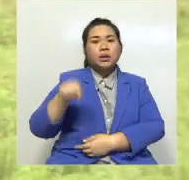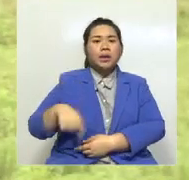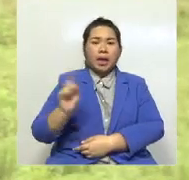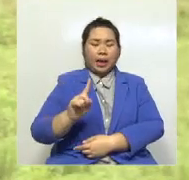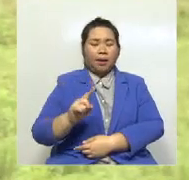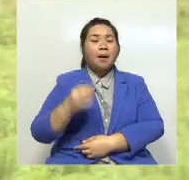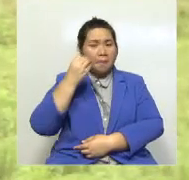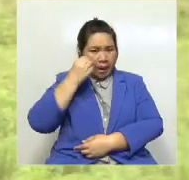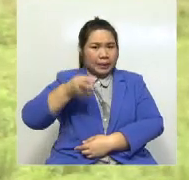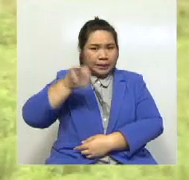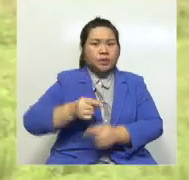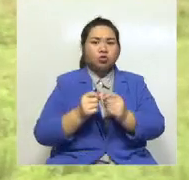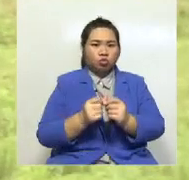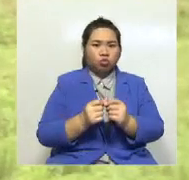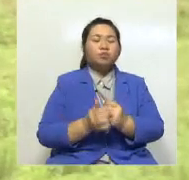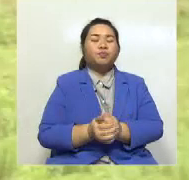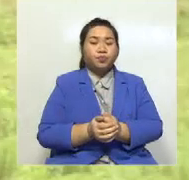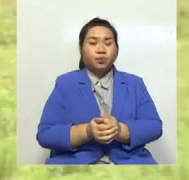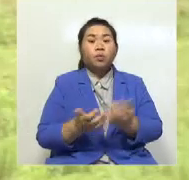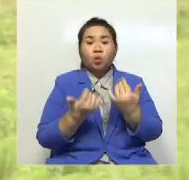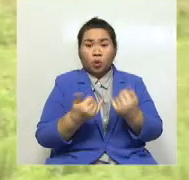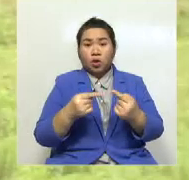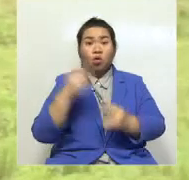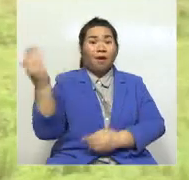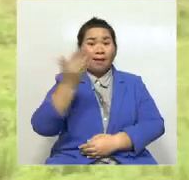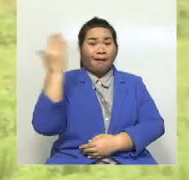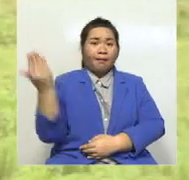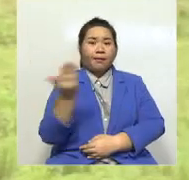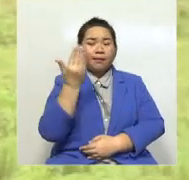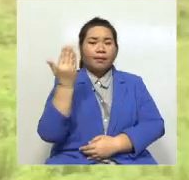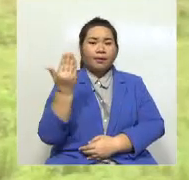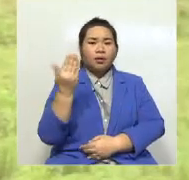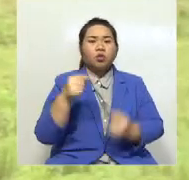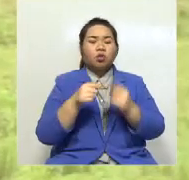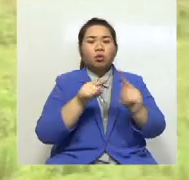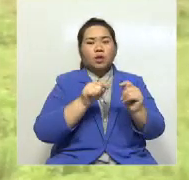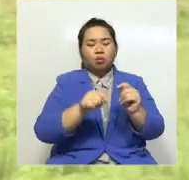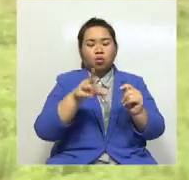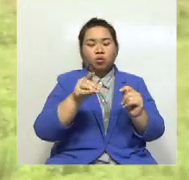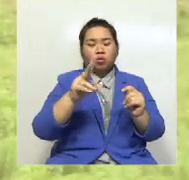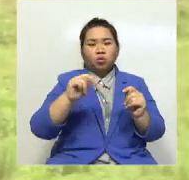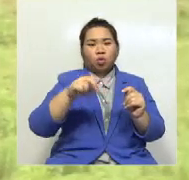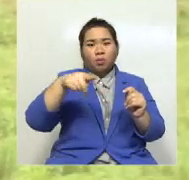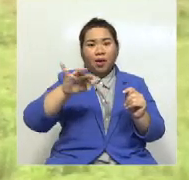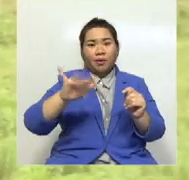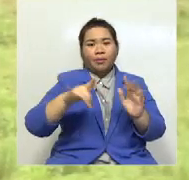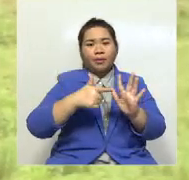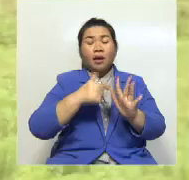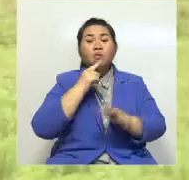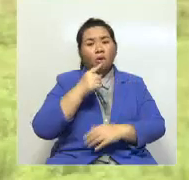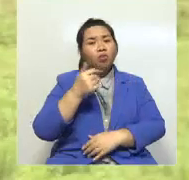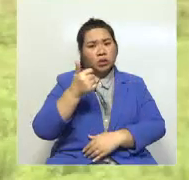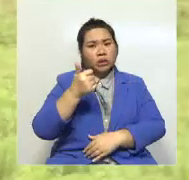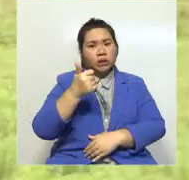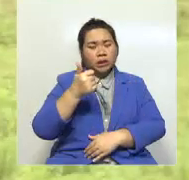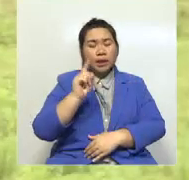ถาวรให้กับชาวบ้านค่ะรวมถึงวันนี้เองนะคะทางสภาพอากาศที่บริเวณตำบลดงพญาเองก็วันนี้ต้องบอกนะคะว่ามีสัญญาณที่ดีขึ้น